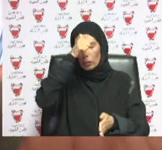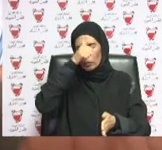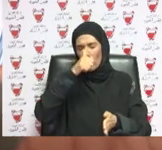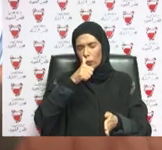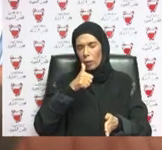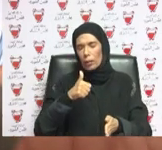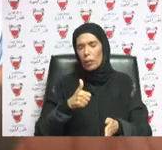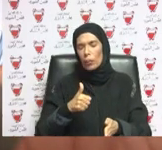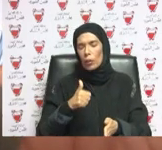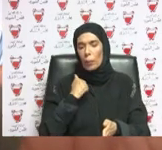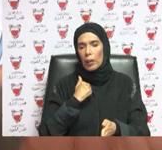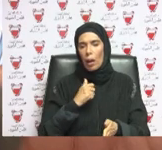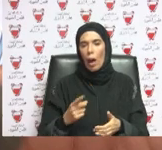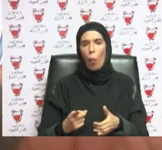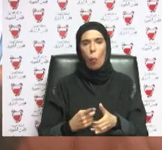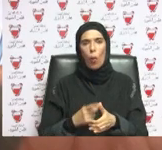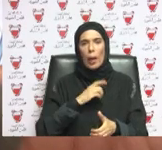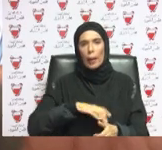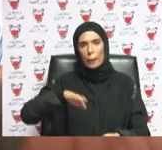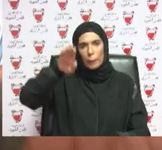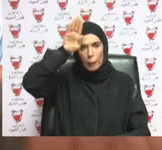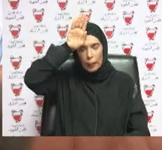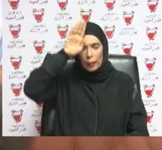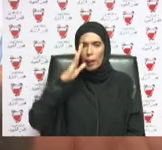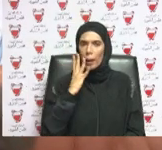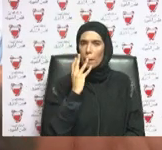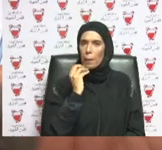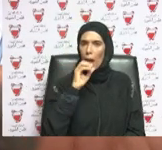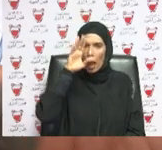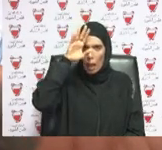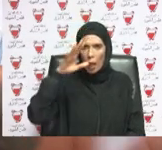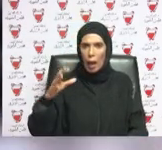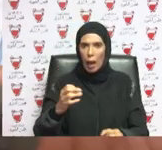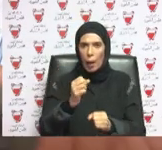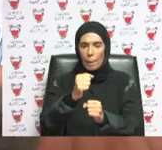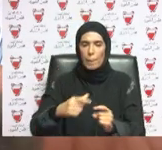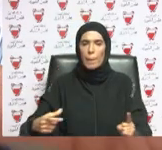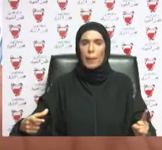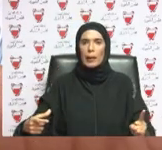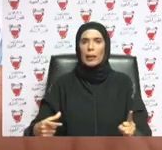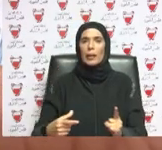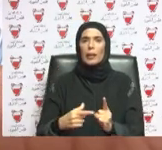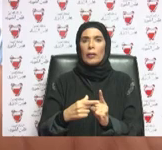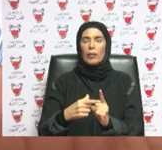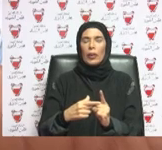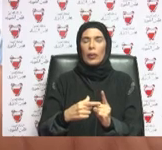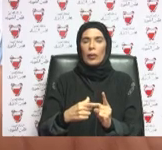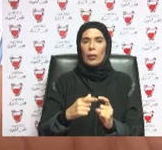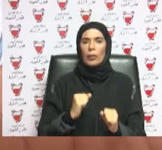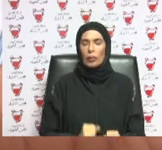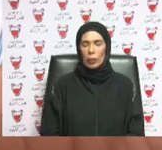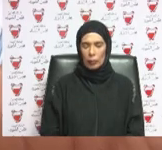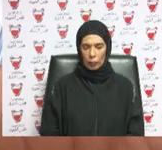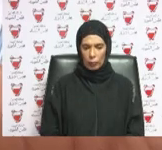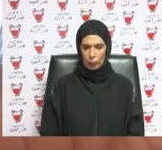المواساة إلى المقام السامي حضرة صاحب الجلالة الملك حمد بن عيسى آل خليفة